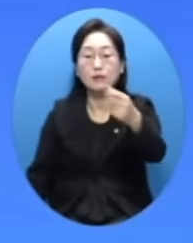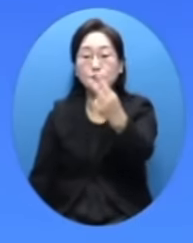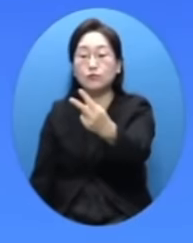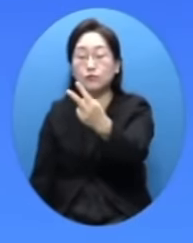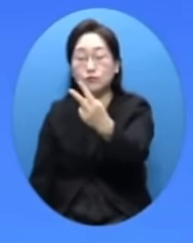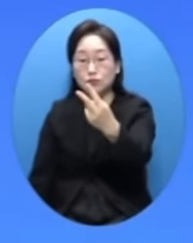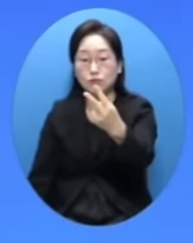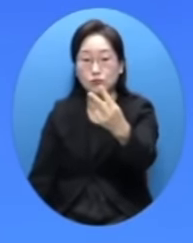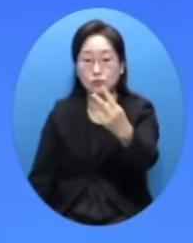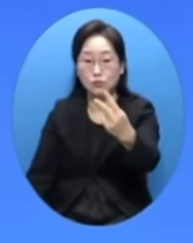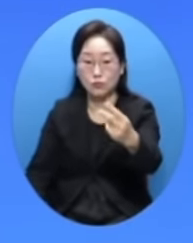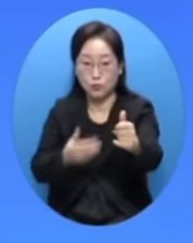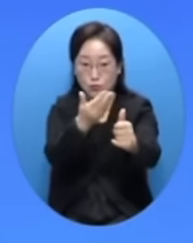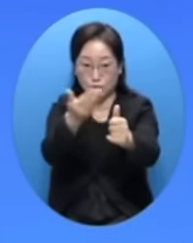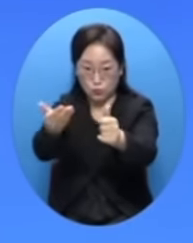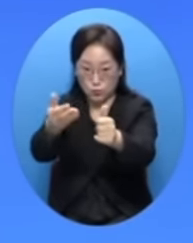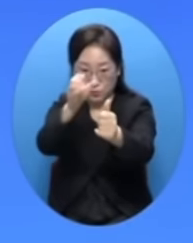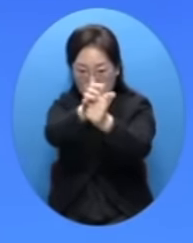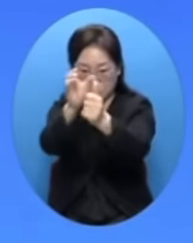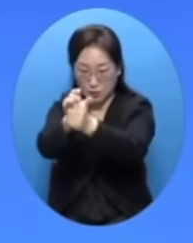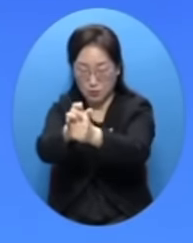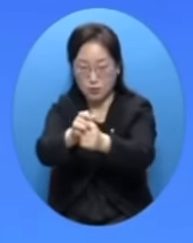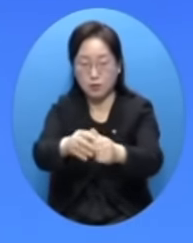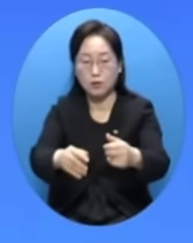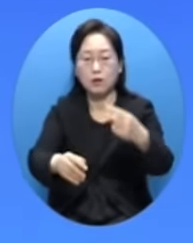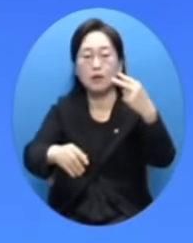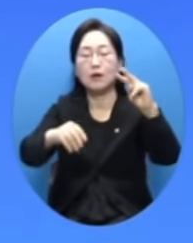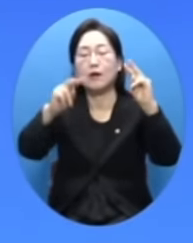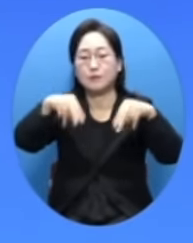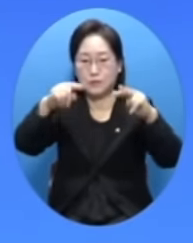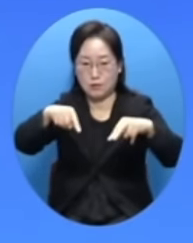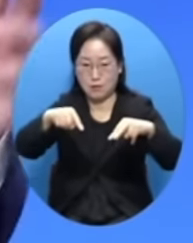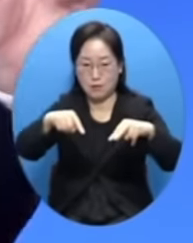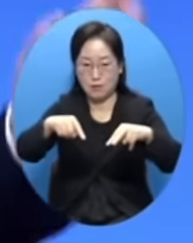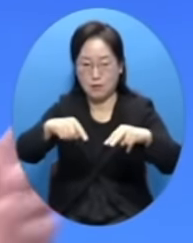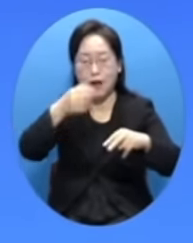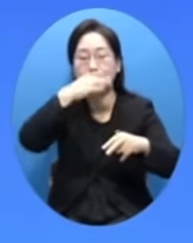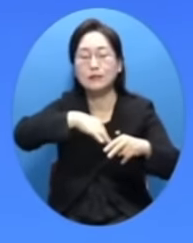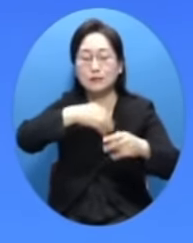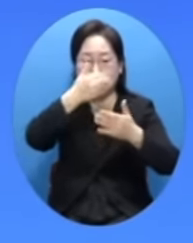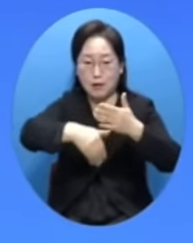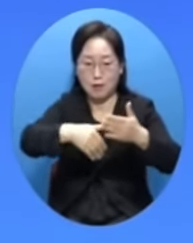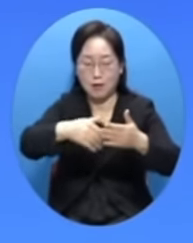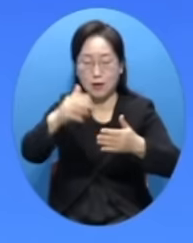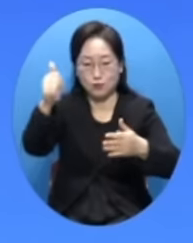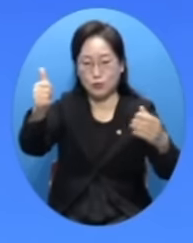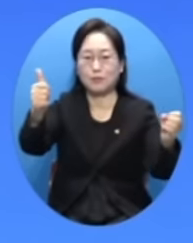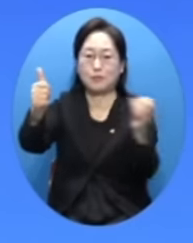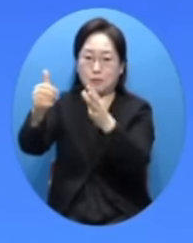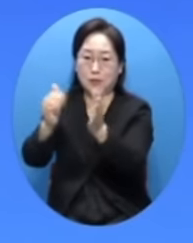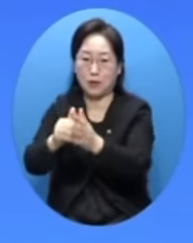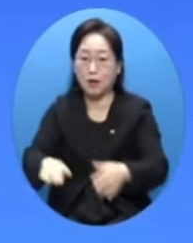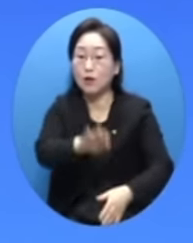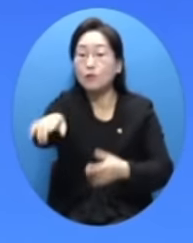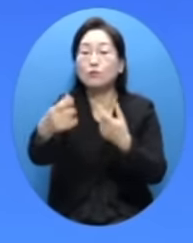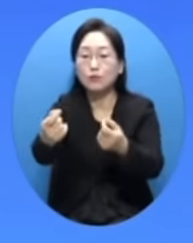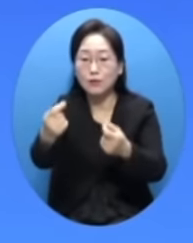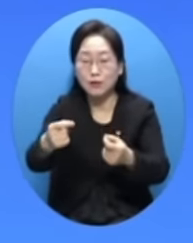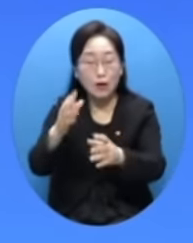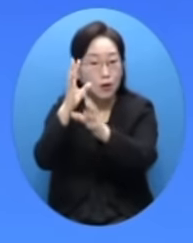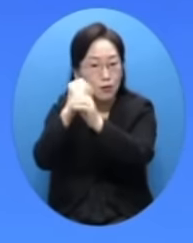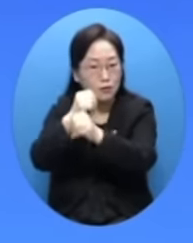받은 사람들은 로 남겼다고 주님 와서 보고합니다 우리 모두도 언젠가 하나님 앞에 서서 우리가